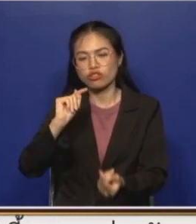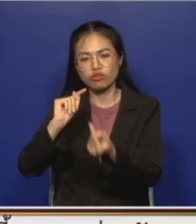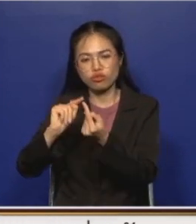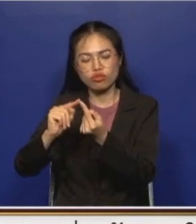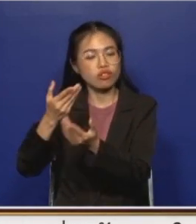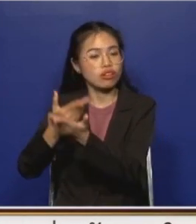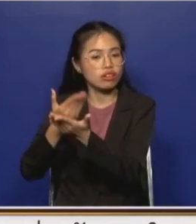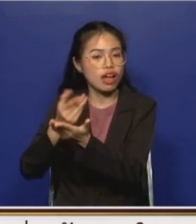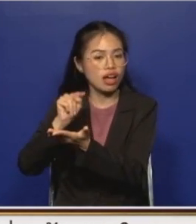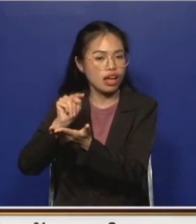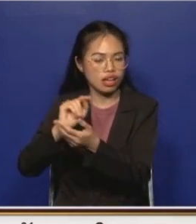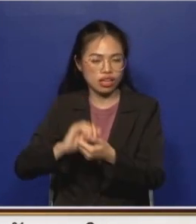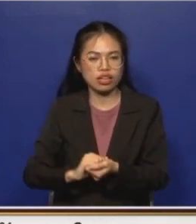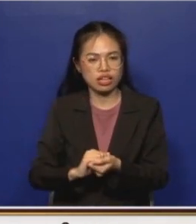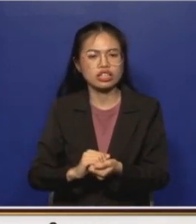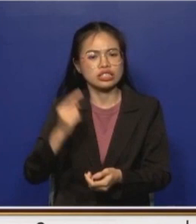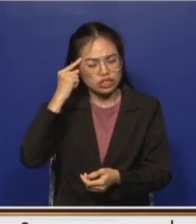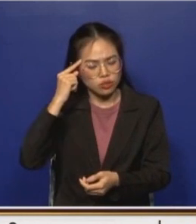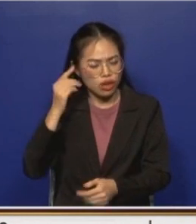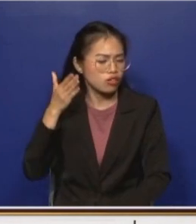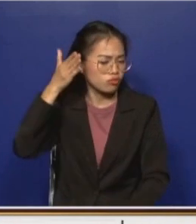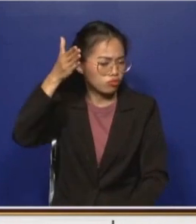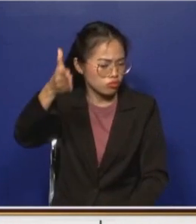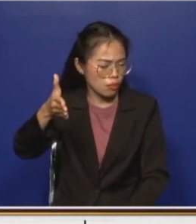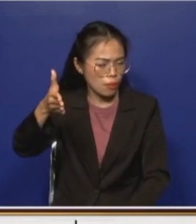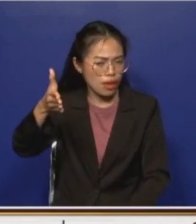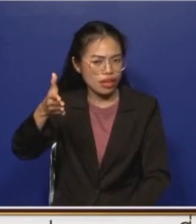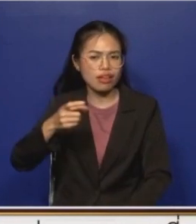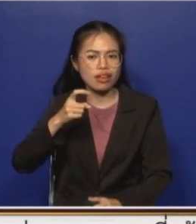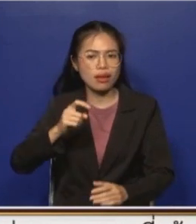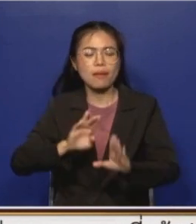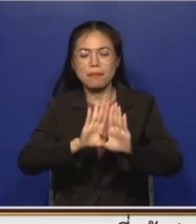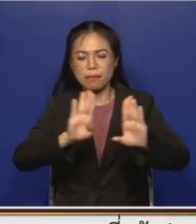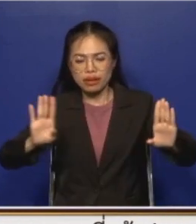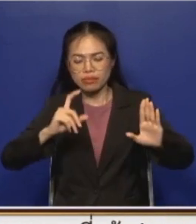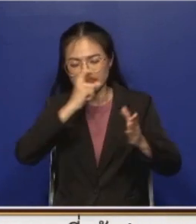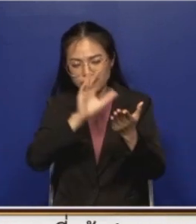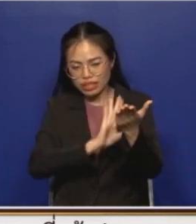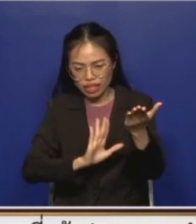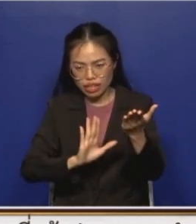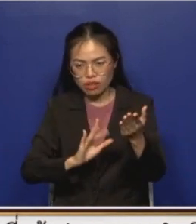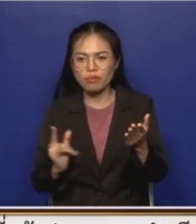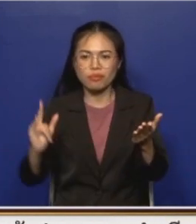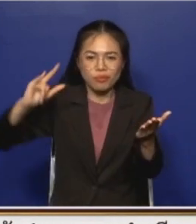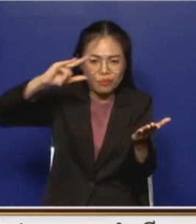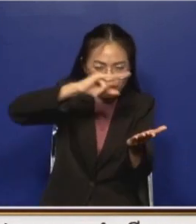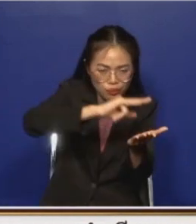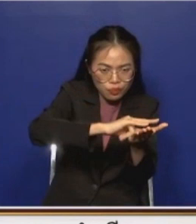ปีฮะท่านรู้ไหมฮะคุณมาริสาสุโกศลแ